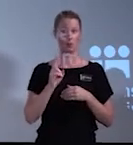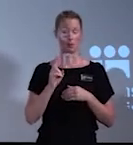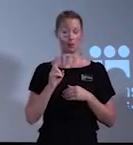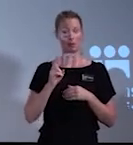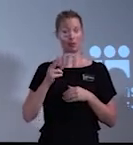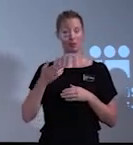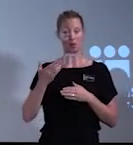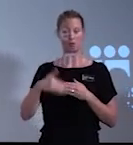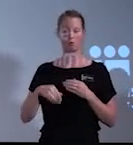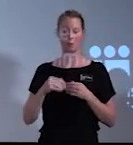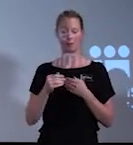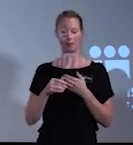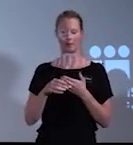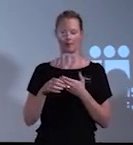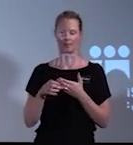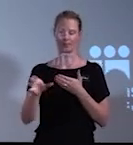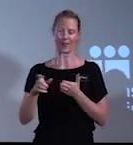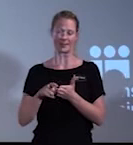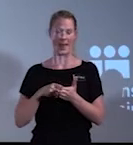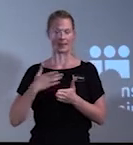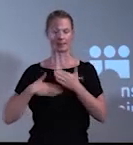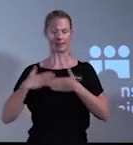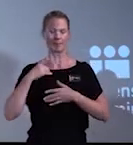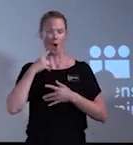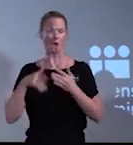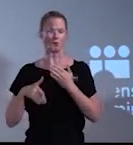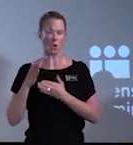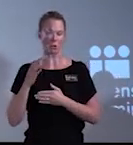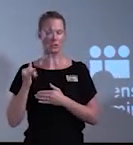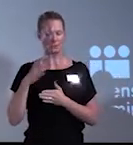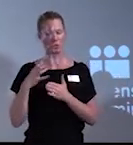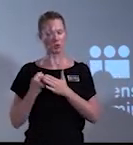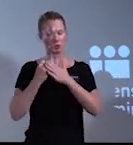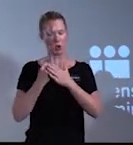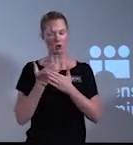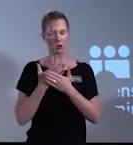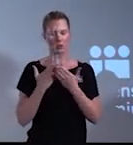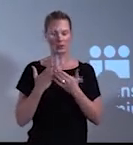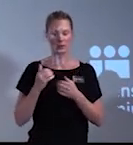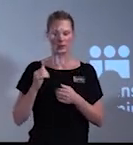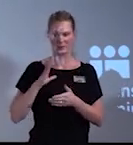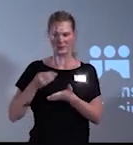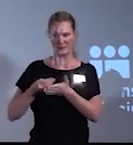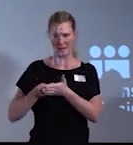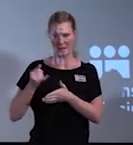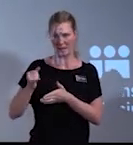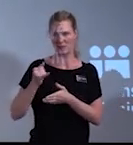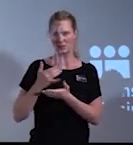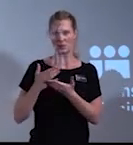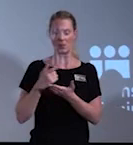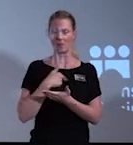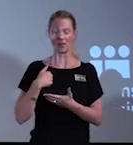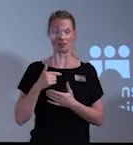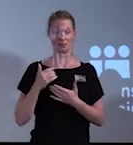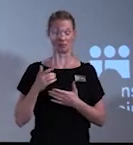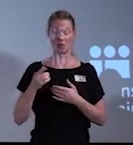ett uppstyckat litet särintresseavtal, där vi har stöd som inte går åt. Det ligger pengar som inte någon